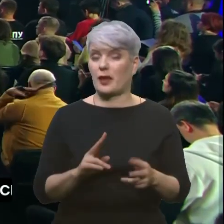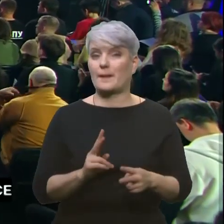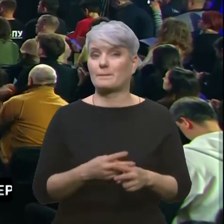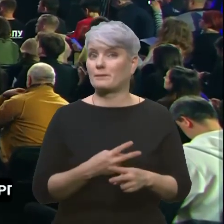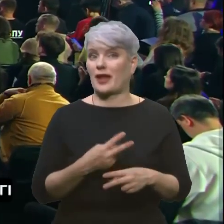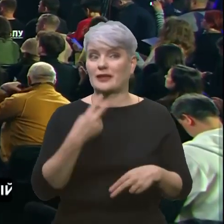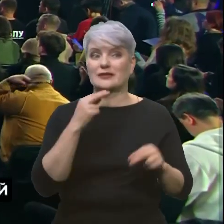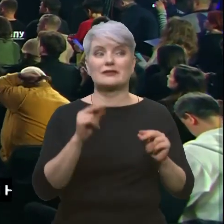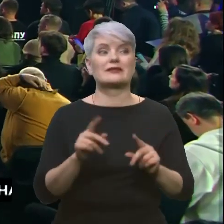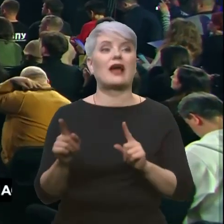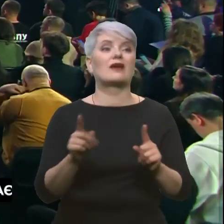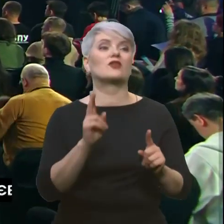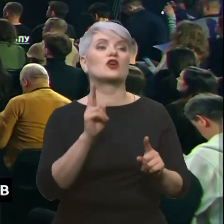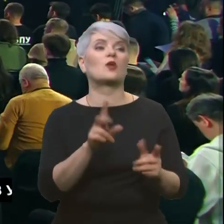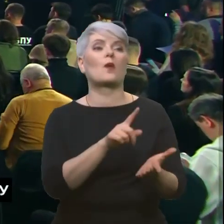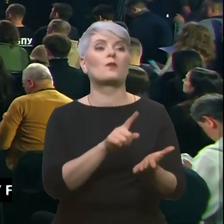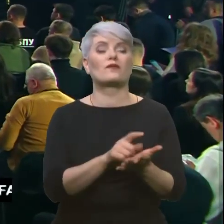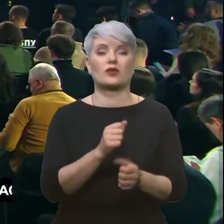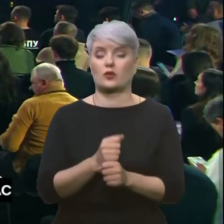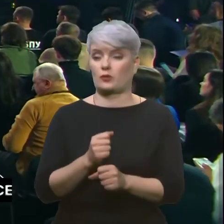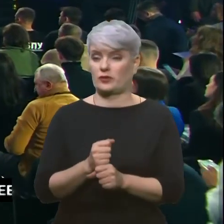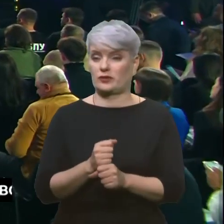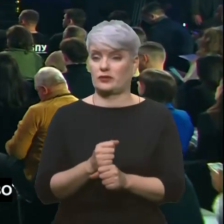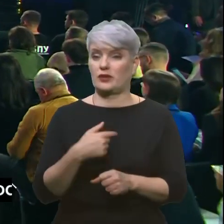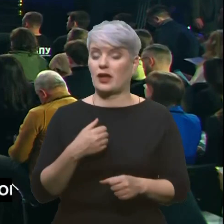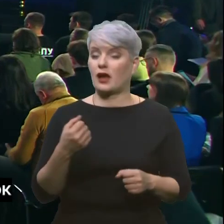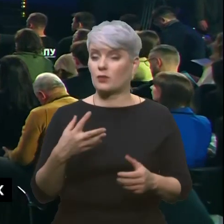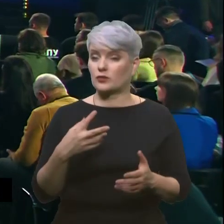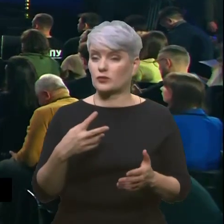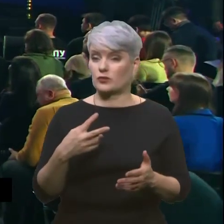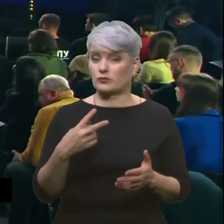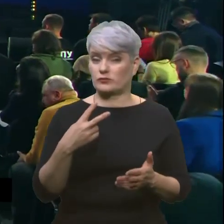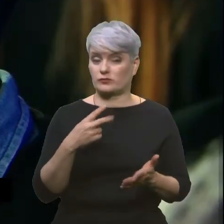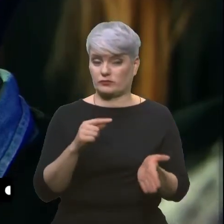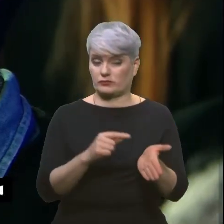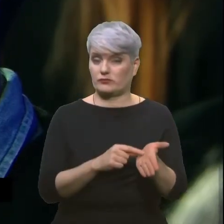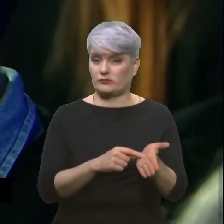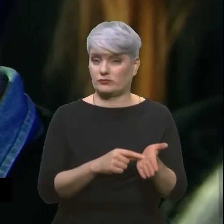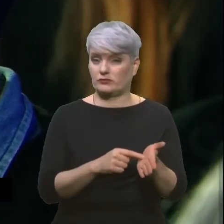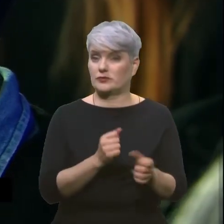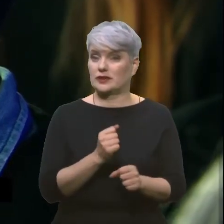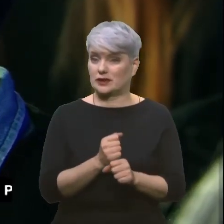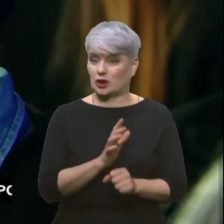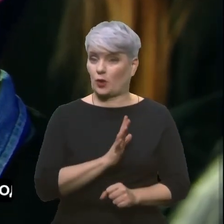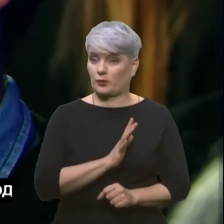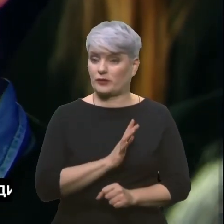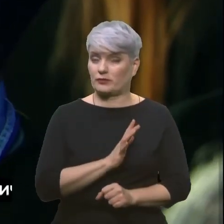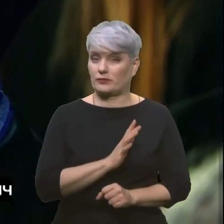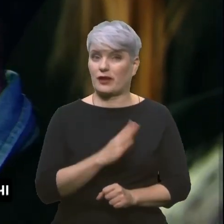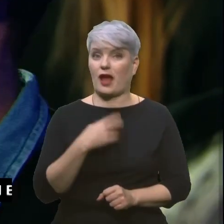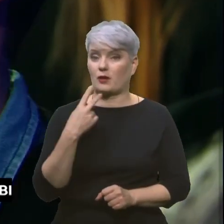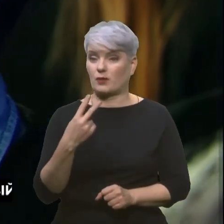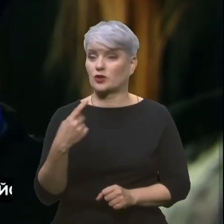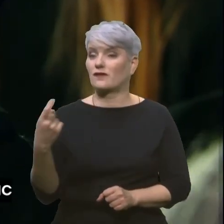всяких закидів, кому і хто це повинен робити, я просто акцептую те, що вони зробили. І якщо я бачу в